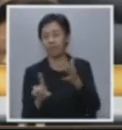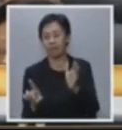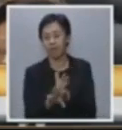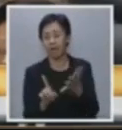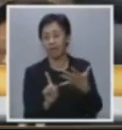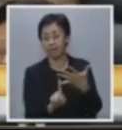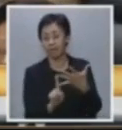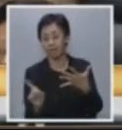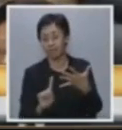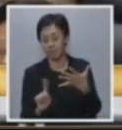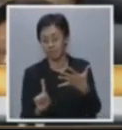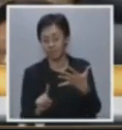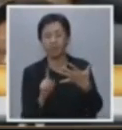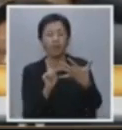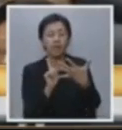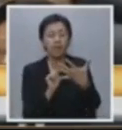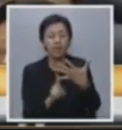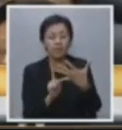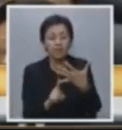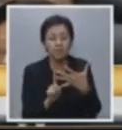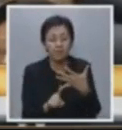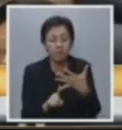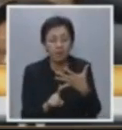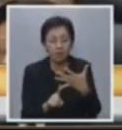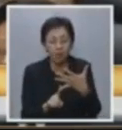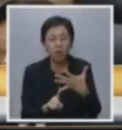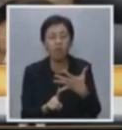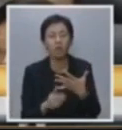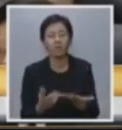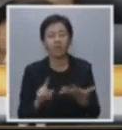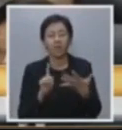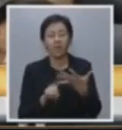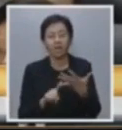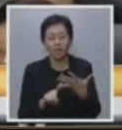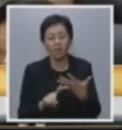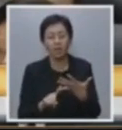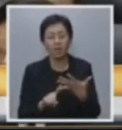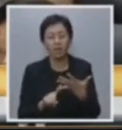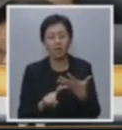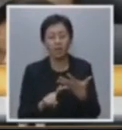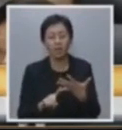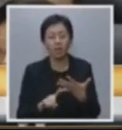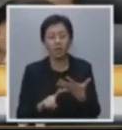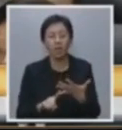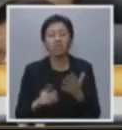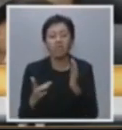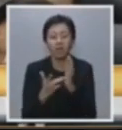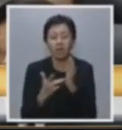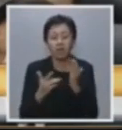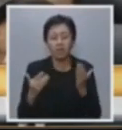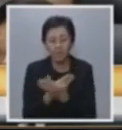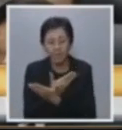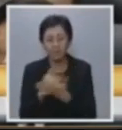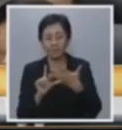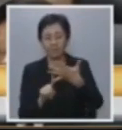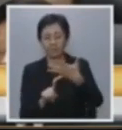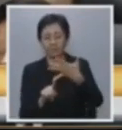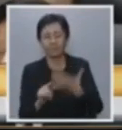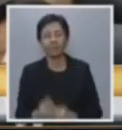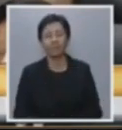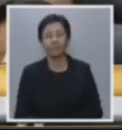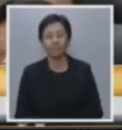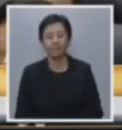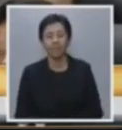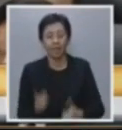ความเปลี่ยนแปลงตามสถานการณ์ที่เกิดจากประเด็นที่เรียกว่า disruption ความเปลี่ยนแปลงที่เกิดจากความเปลี่ยนแปลงทางด้านเทคโนโลยีในเรื่องแรกนะ